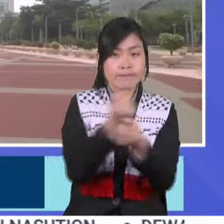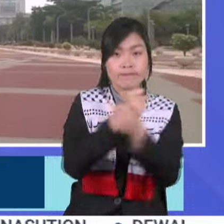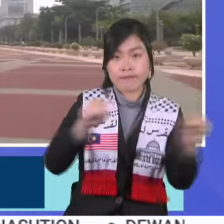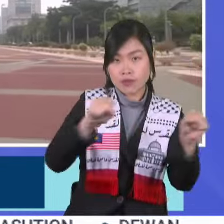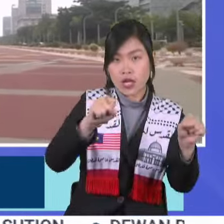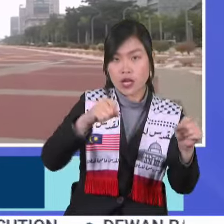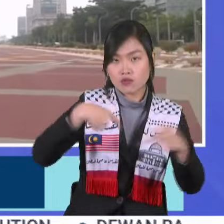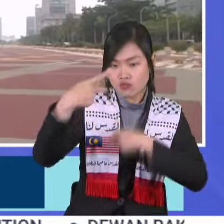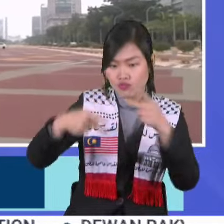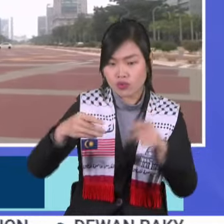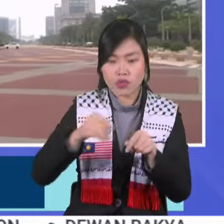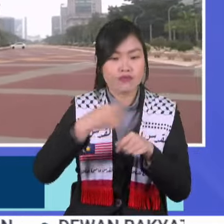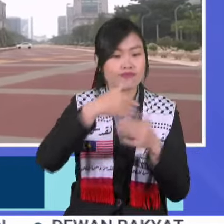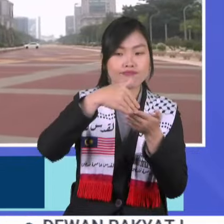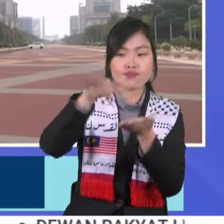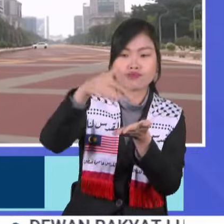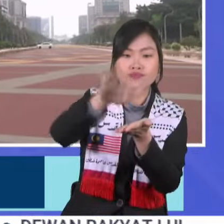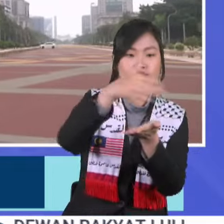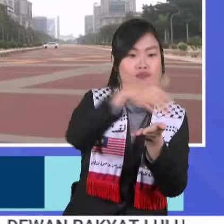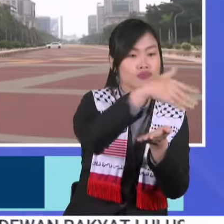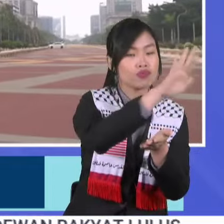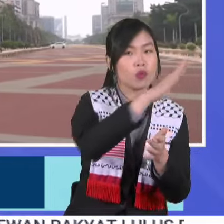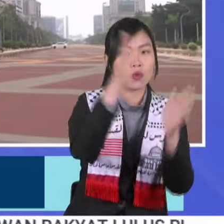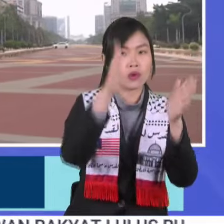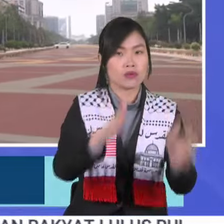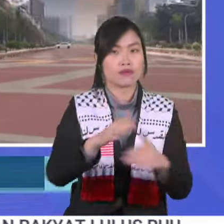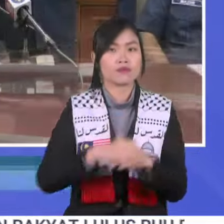keselamatan dan proses menyurai orang ramai.